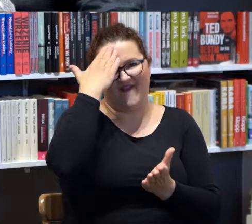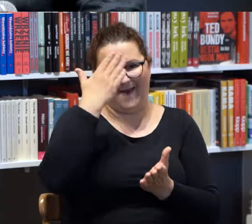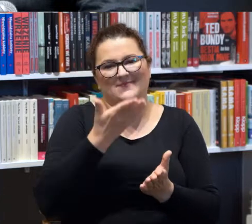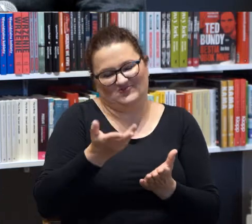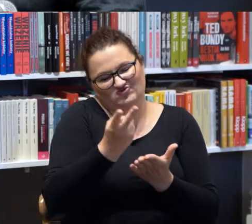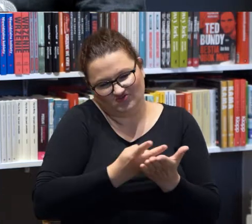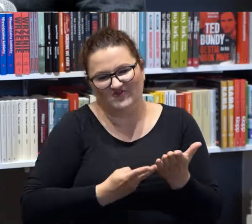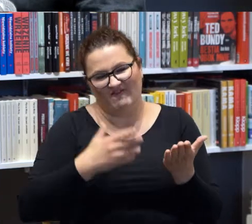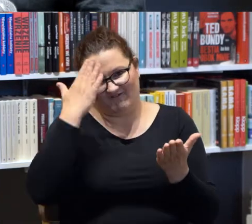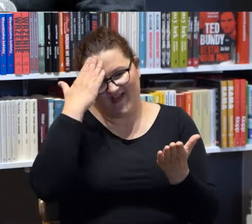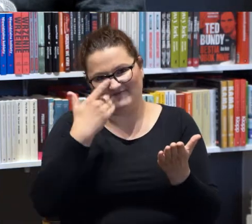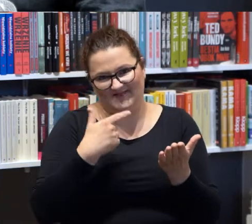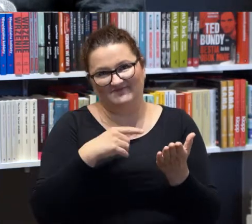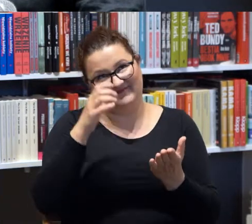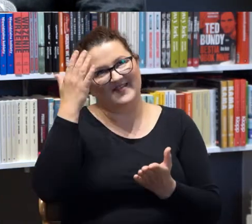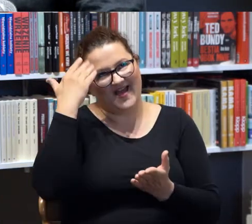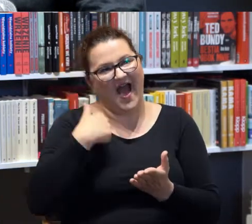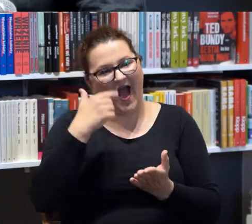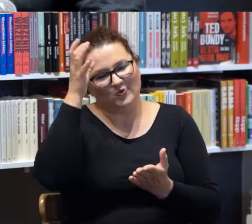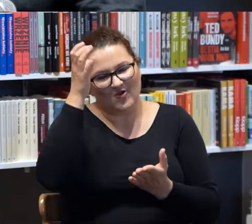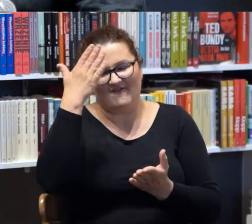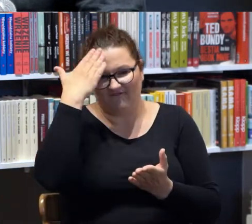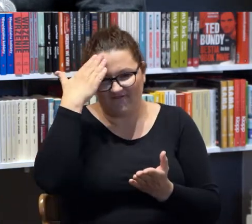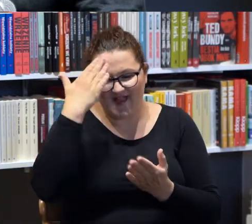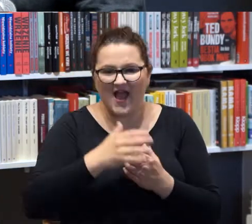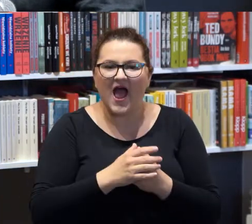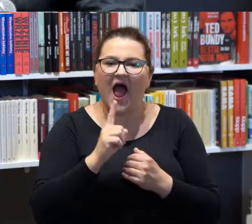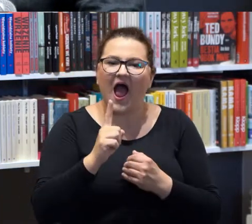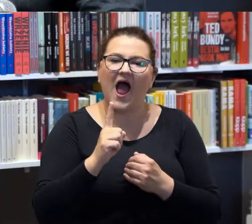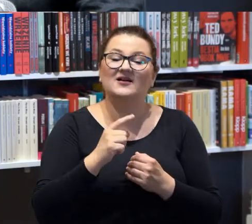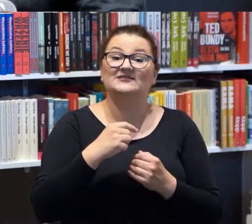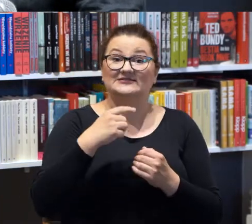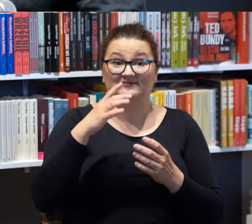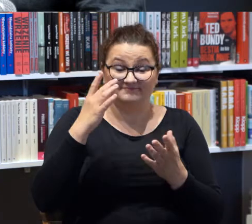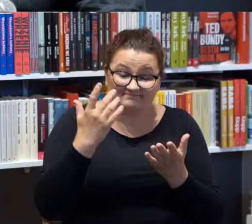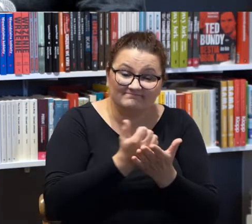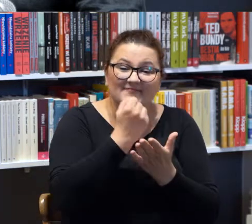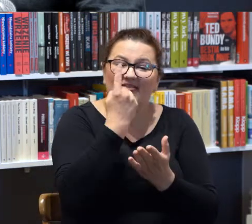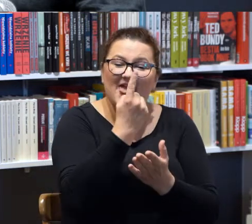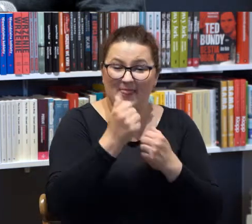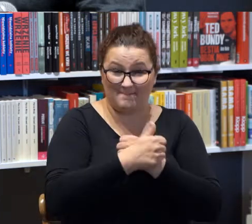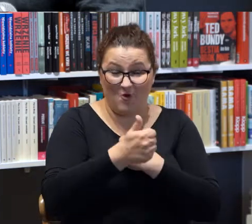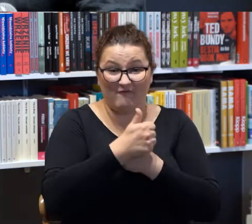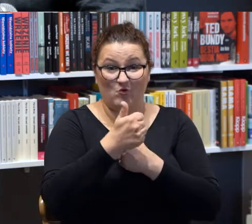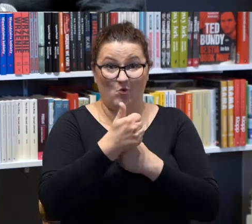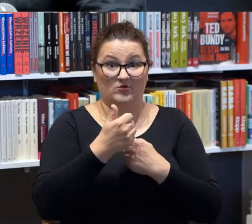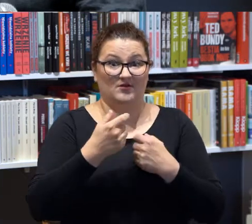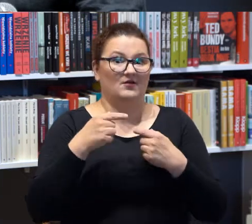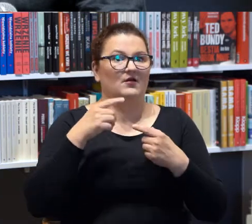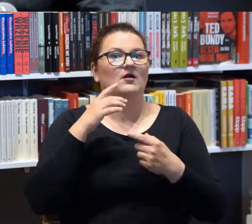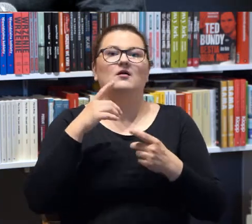i autorka również zdaje się z tego sprawę. No a znalezienie jednego powodu, który by popchnął człowieka do